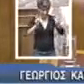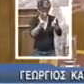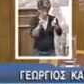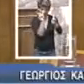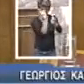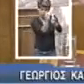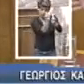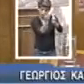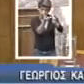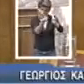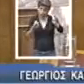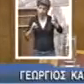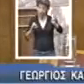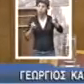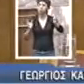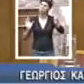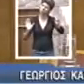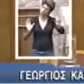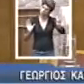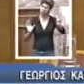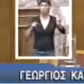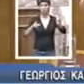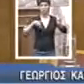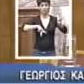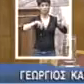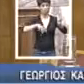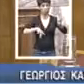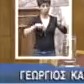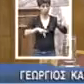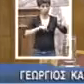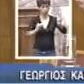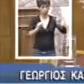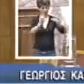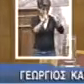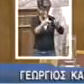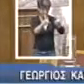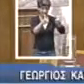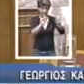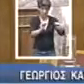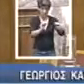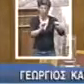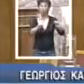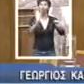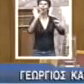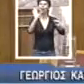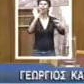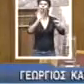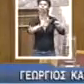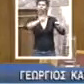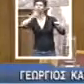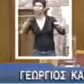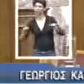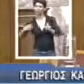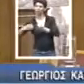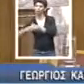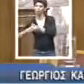την αφαιρέσατε, δεν σας έκανε, έπαψε να είναι το Υπουργείο Εθνικής Παιδείας, ενώ τη χρησιμοποίησατε στο κομματικό όργανο,